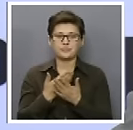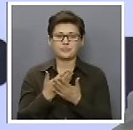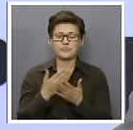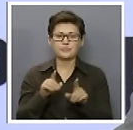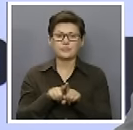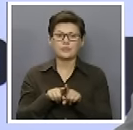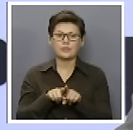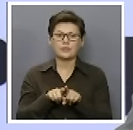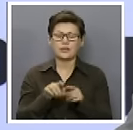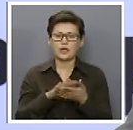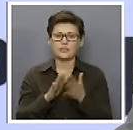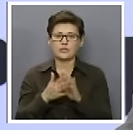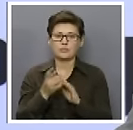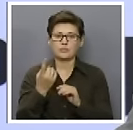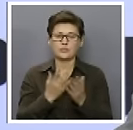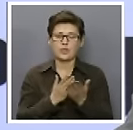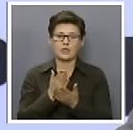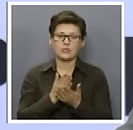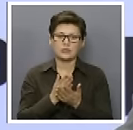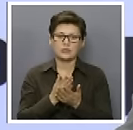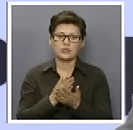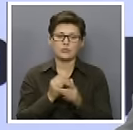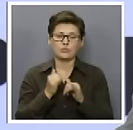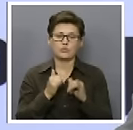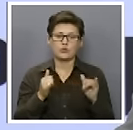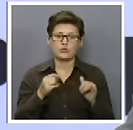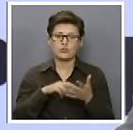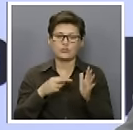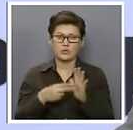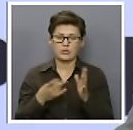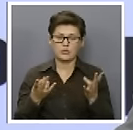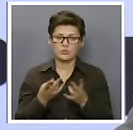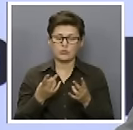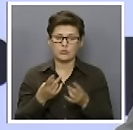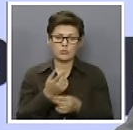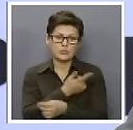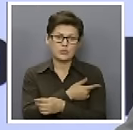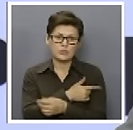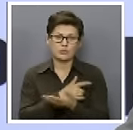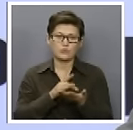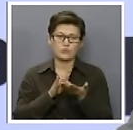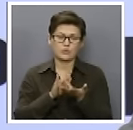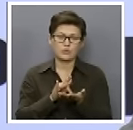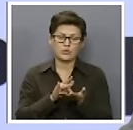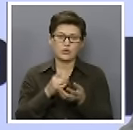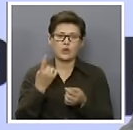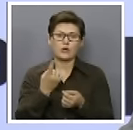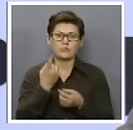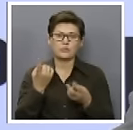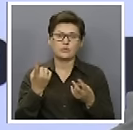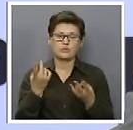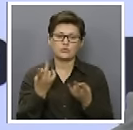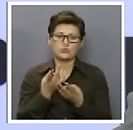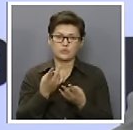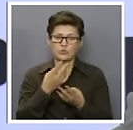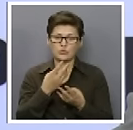жағдайда бір саланы дамыту үшін бір жоспар керек. Медициналық туризм дегенді біз дамыту үшін бірінші не істеуіміз керек? Жаңа